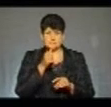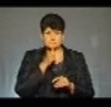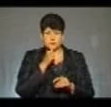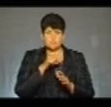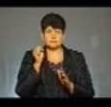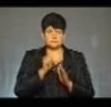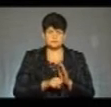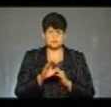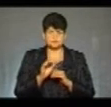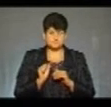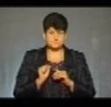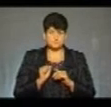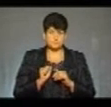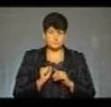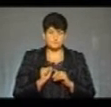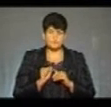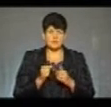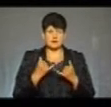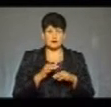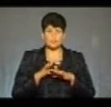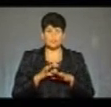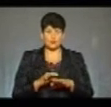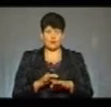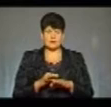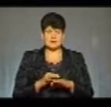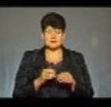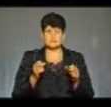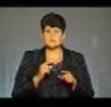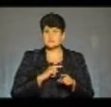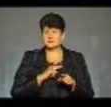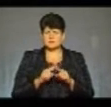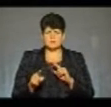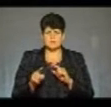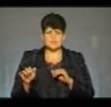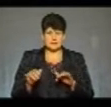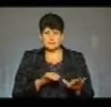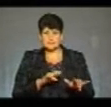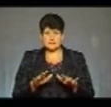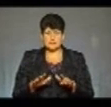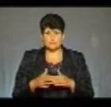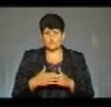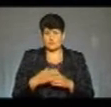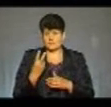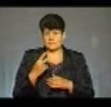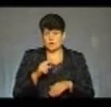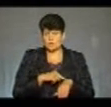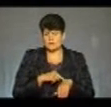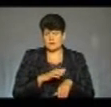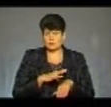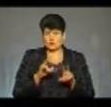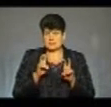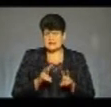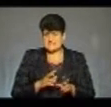вбивство. Проводяться негайні слідчі дії. Буквально 2 години в нас було